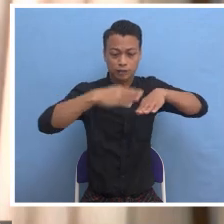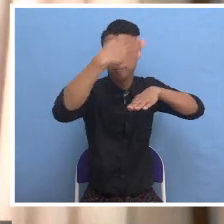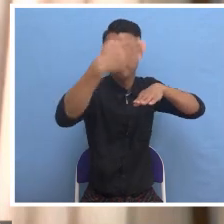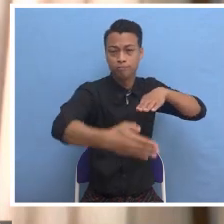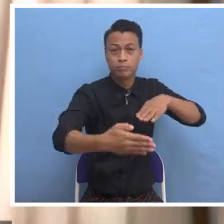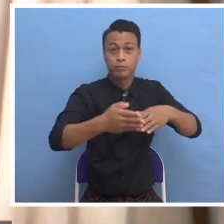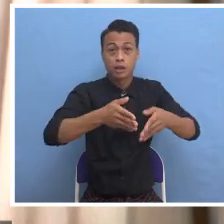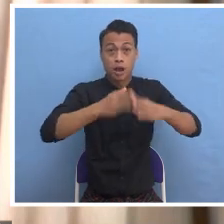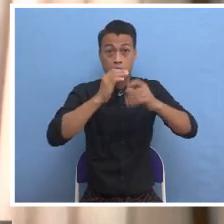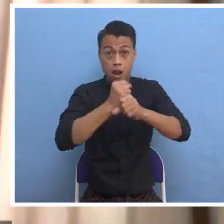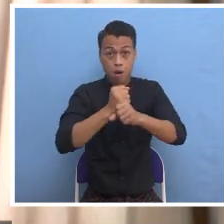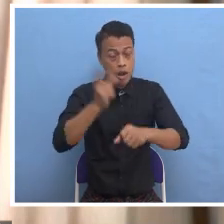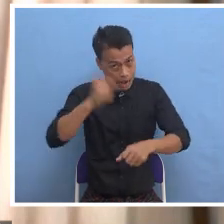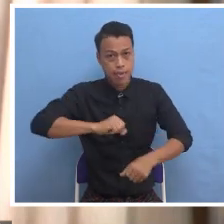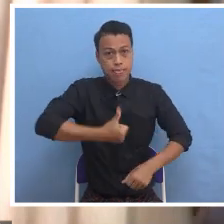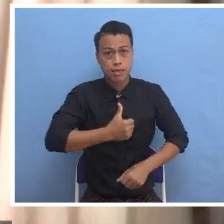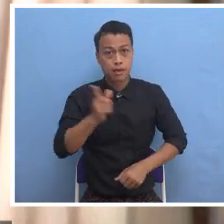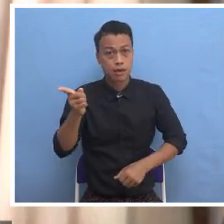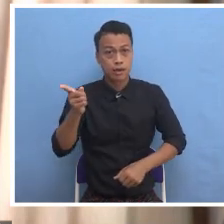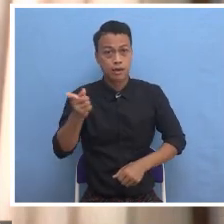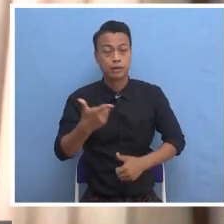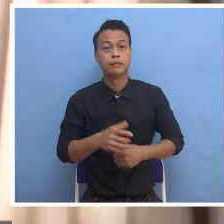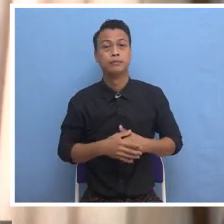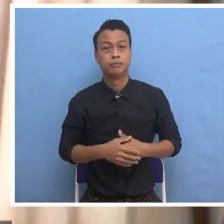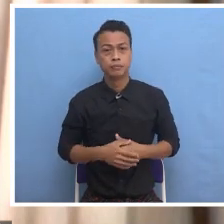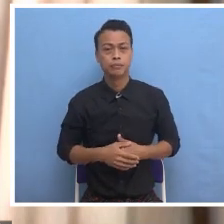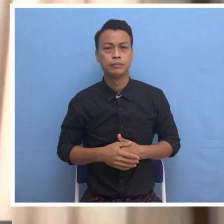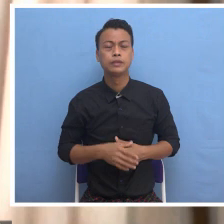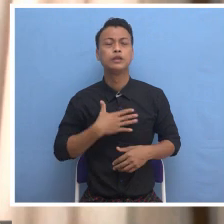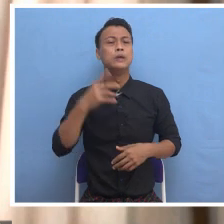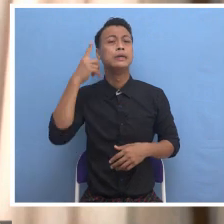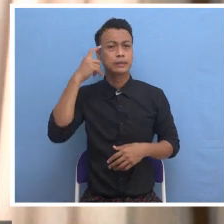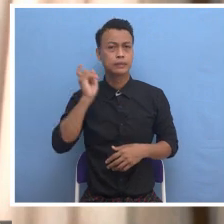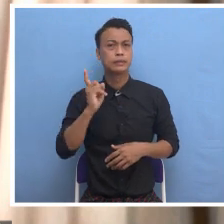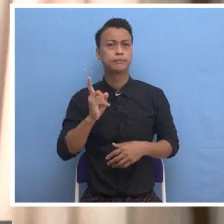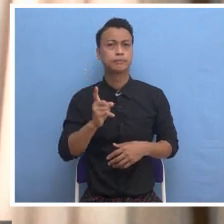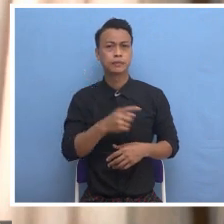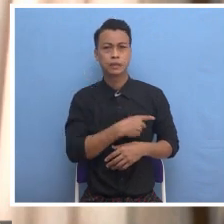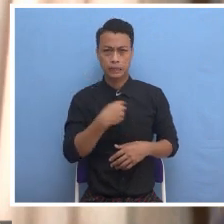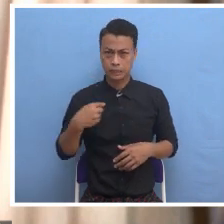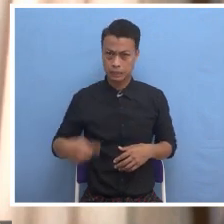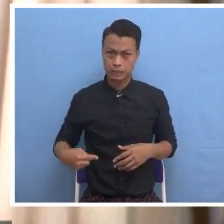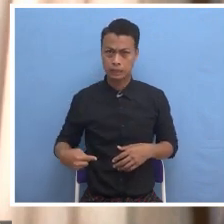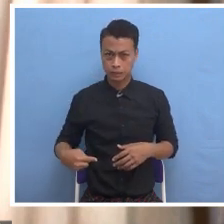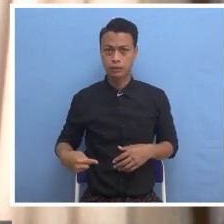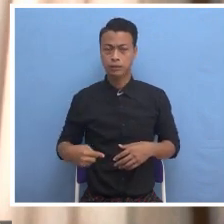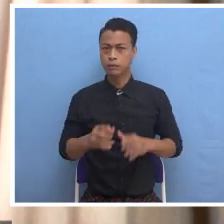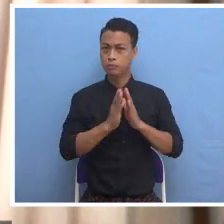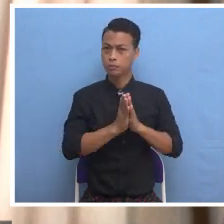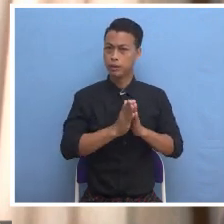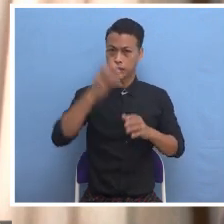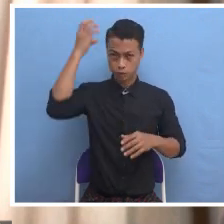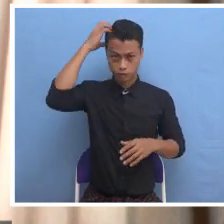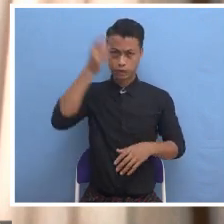တ်ခြင်းတဲ့သဘောပေါ့နော်သူနီမျိုးစုံနဲ့သူတို့ဒါဖြေချင်းမှုစူးစမ်းပြီးပြီအဲ့တော့လက်ရှိဆိုရနဲ့ကျွန်တော်နားလေလောက်ကသူတို့ဒါဒါနှစ်နိုင်ငံ